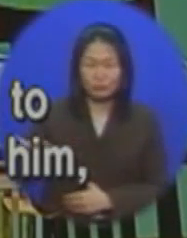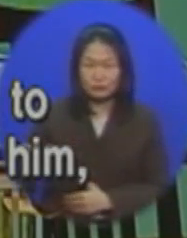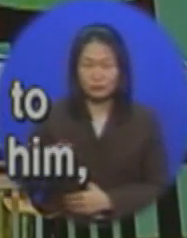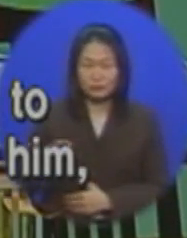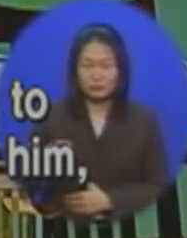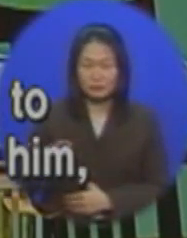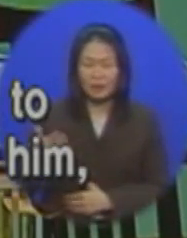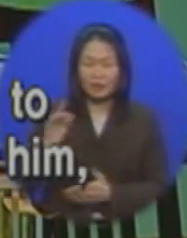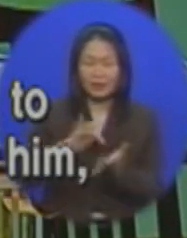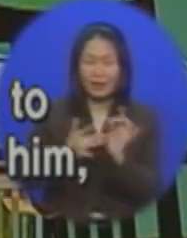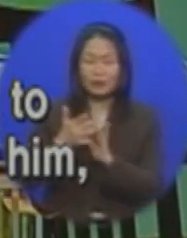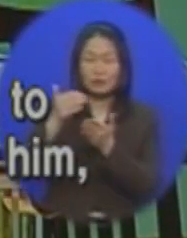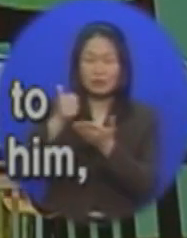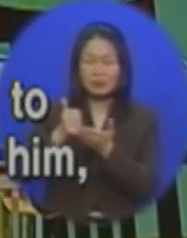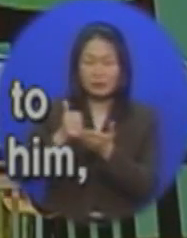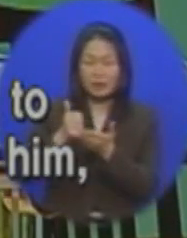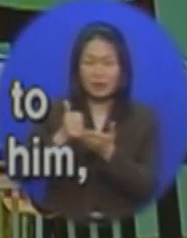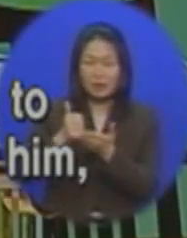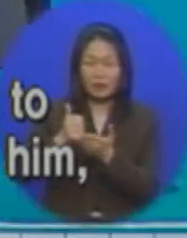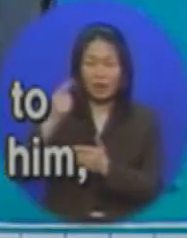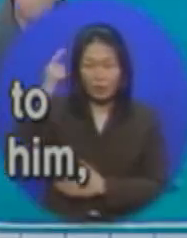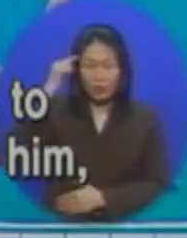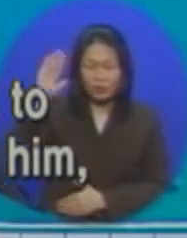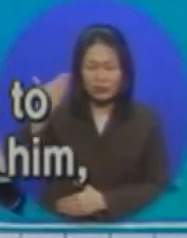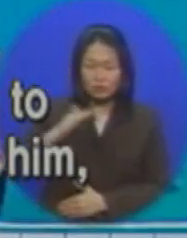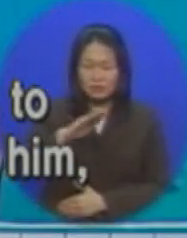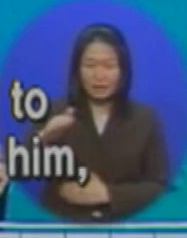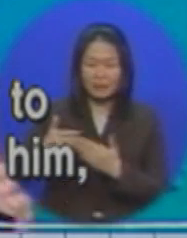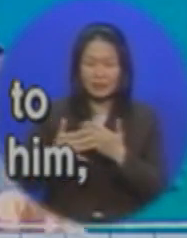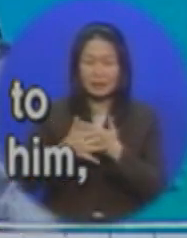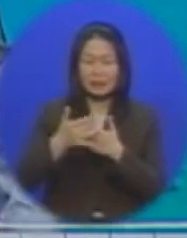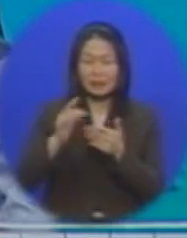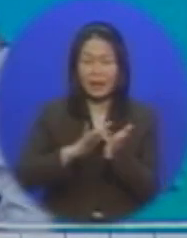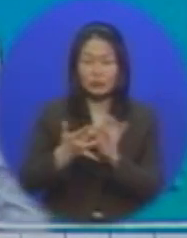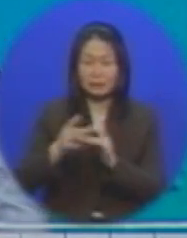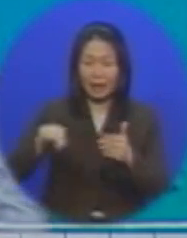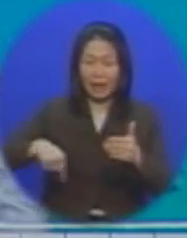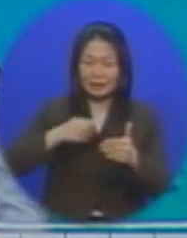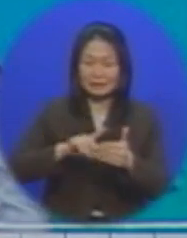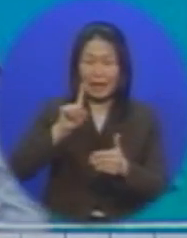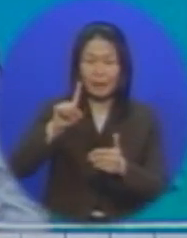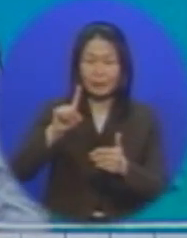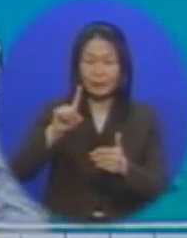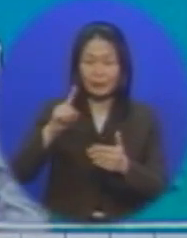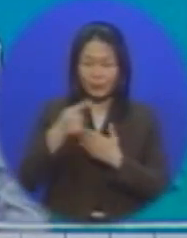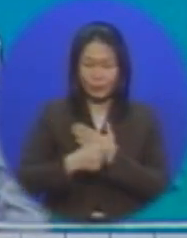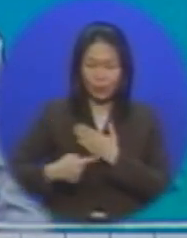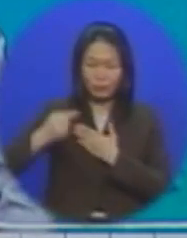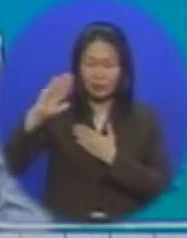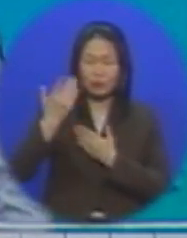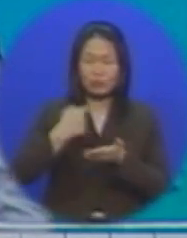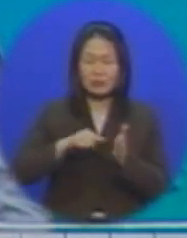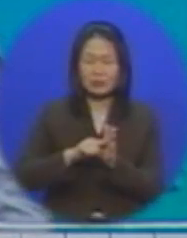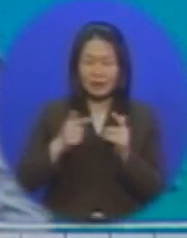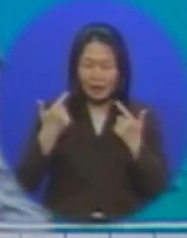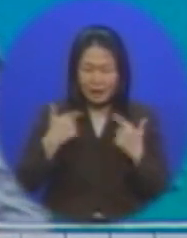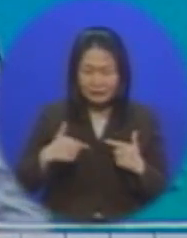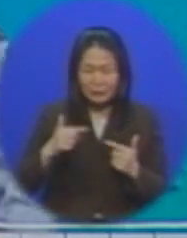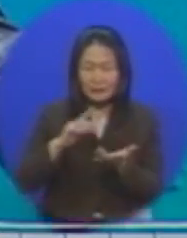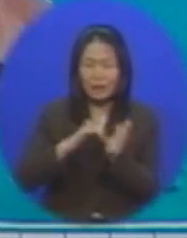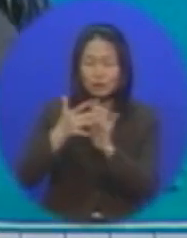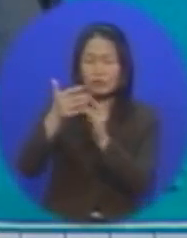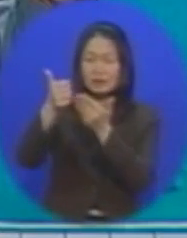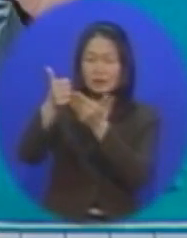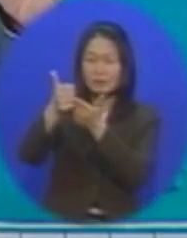예수님이 머리 되시고 우리가 예수님 안에서 한 몸이 되려면 언제나 예수님을 바라보면 되요